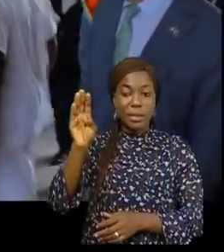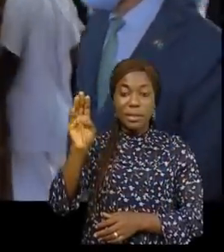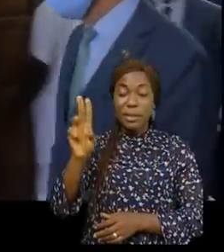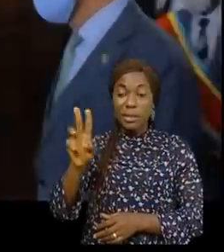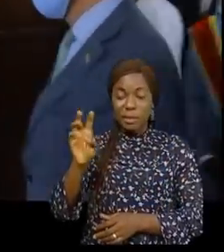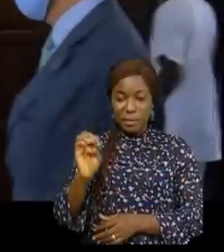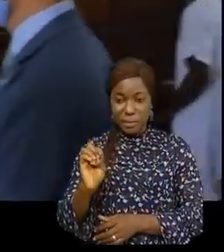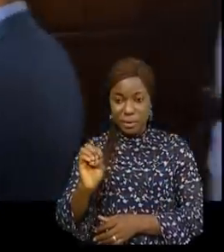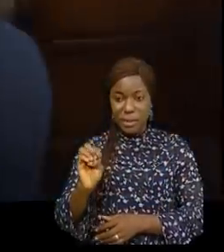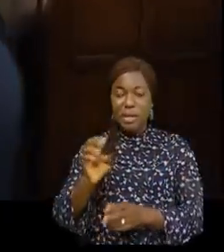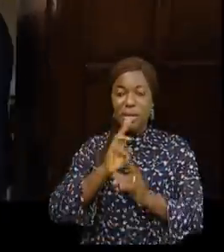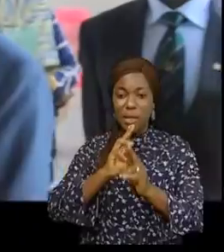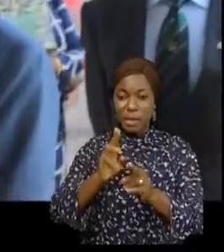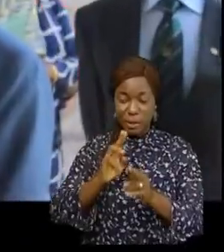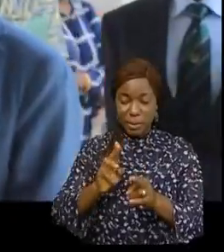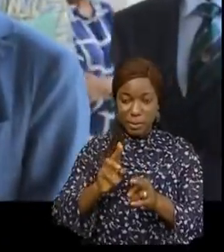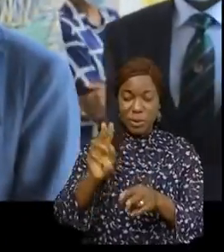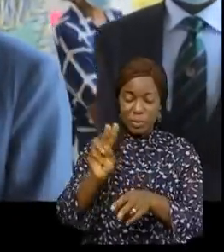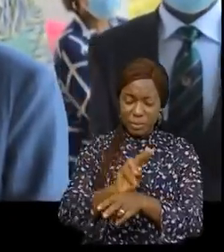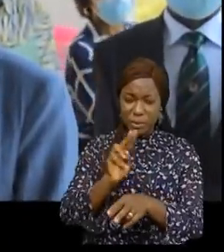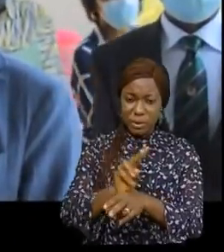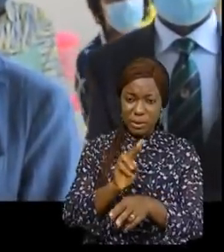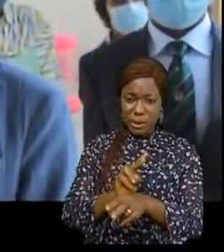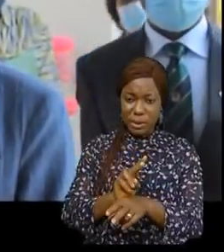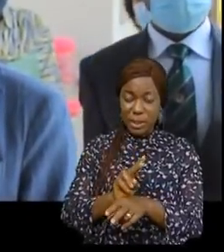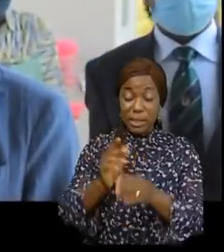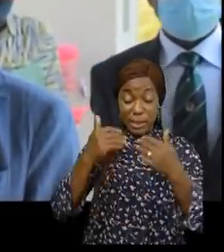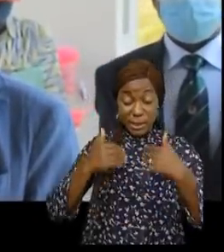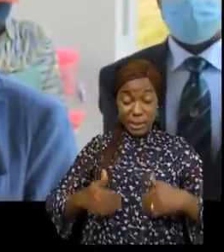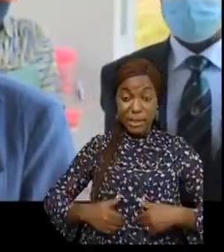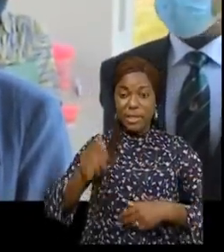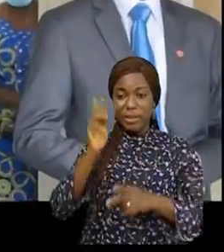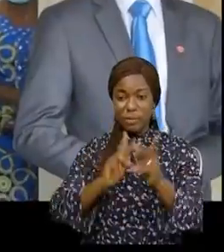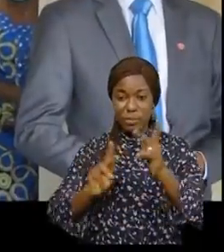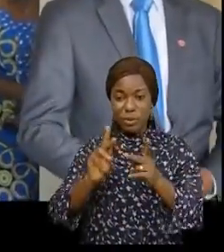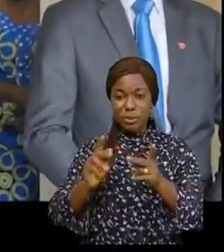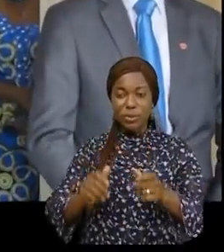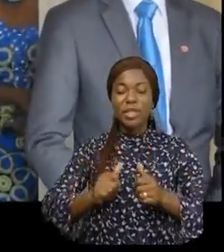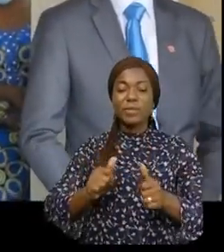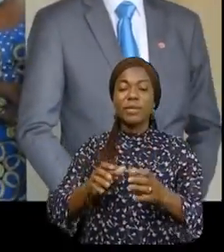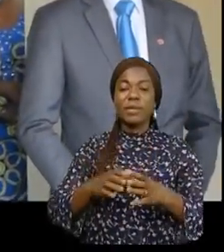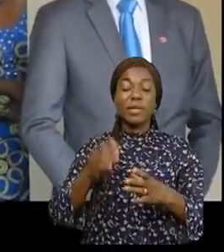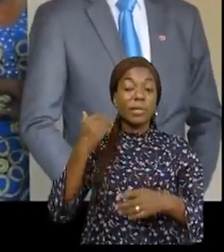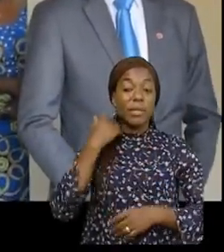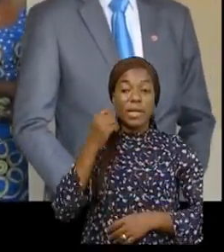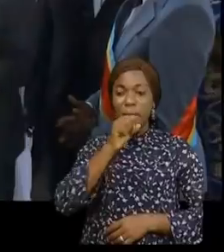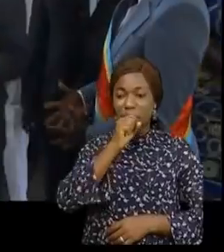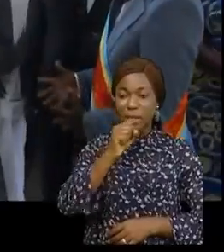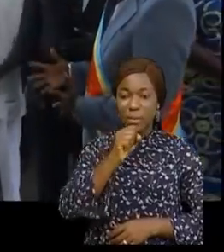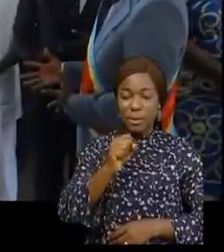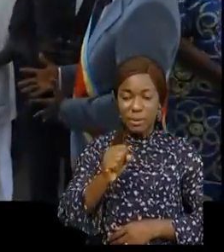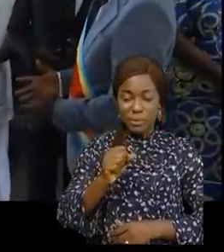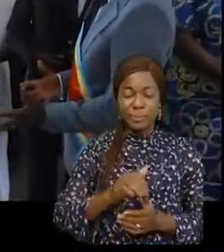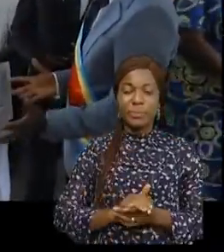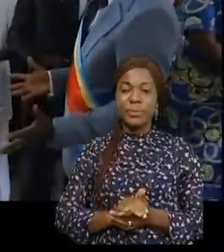principale répondre aux besoins sanitaires de la population qui vit avec de la tuberculose multirésistante et